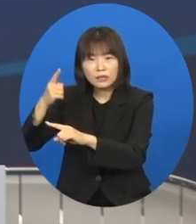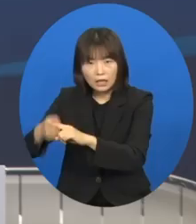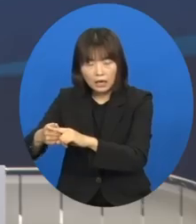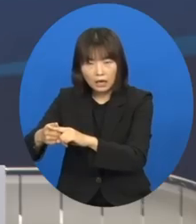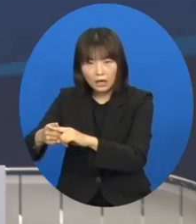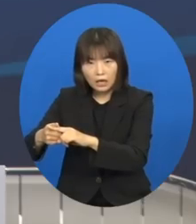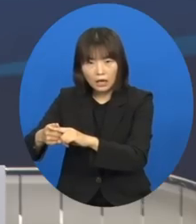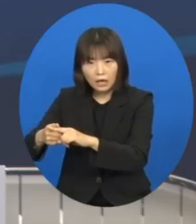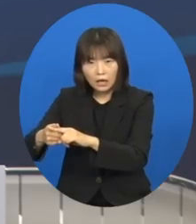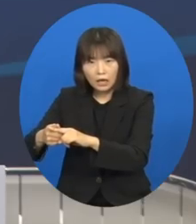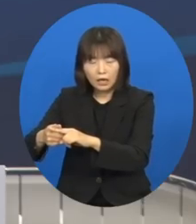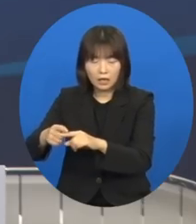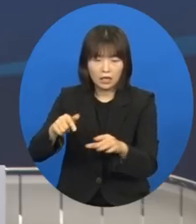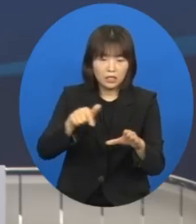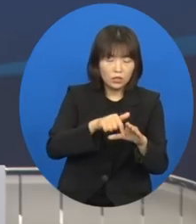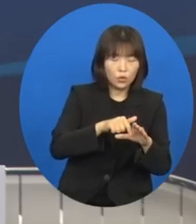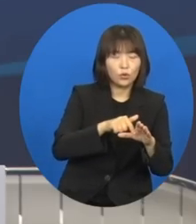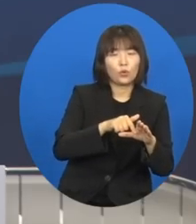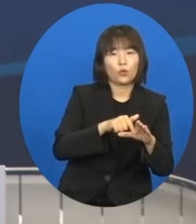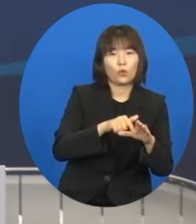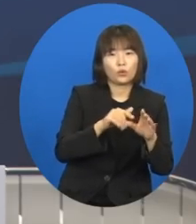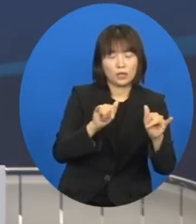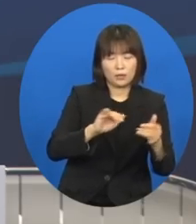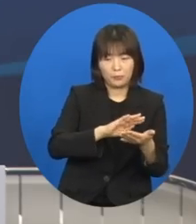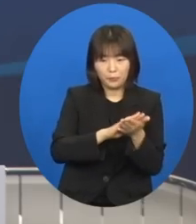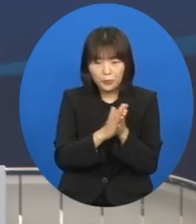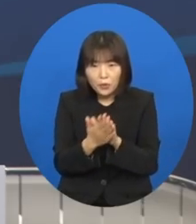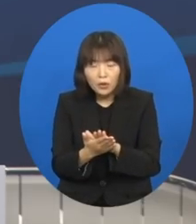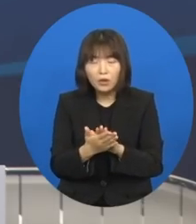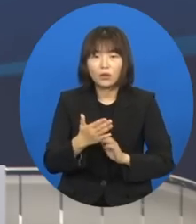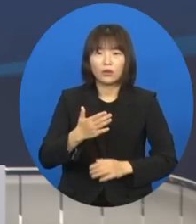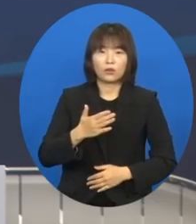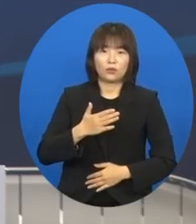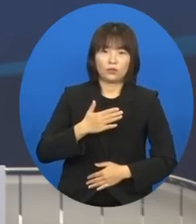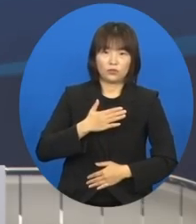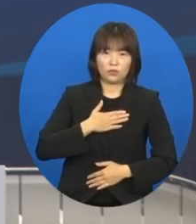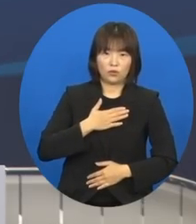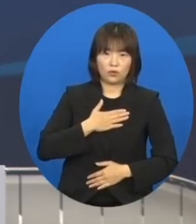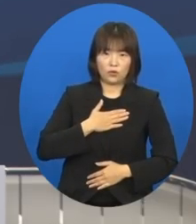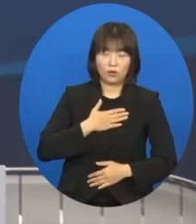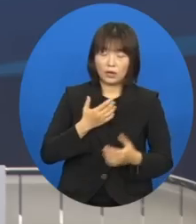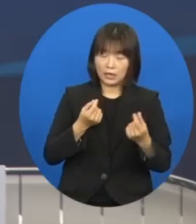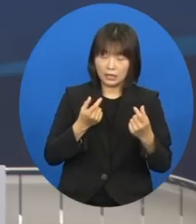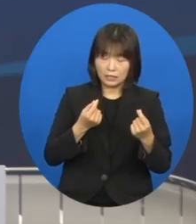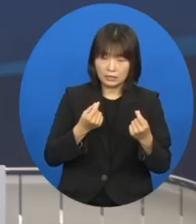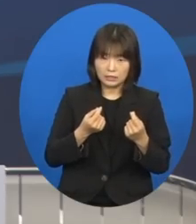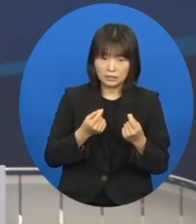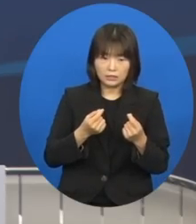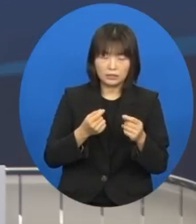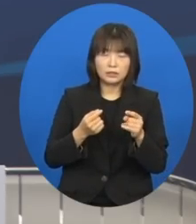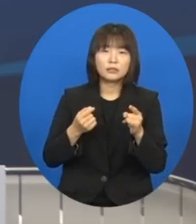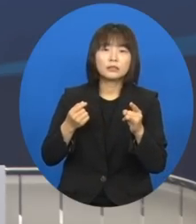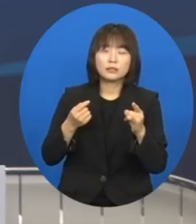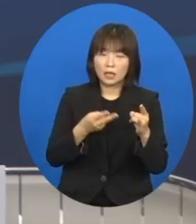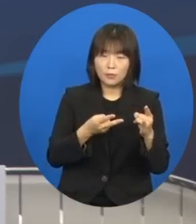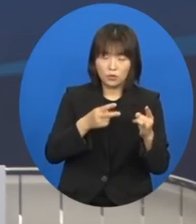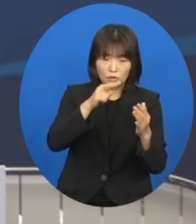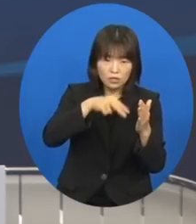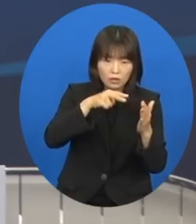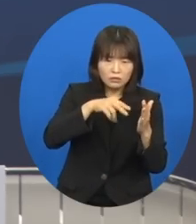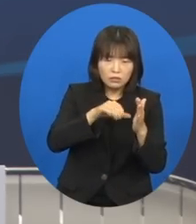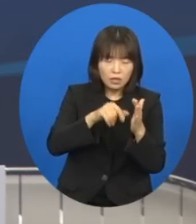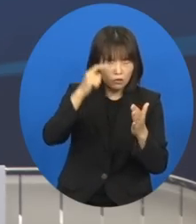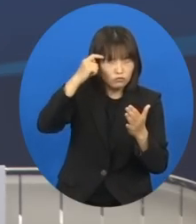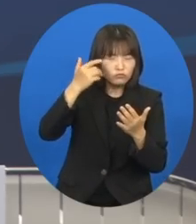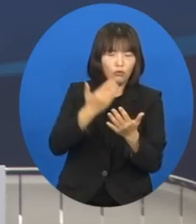기독교인이 된 사람들에게 이 에베소서 말씀을 읽었을 때 그때 충격은 너무나 엄청납니다.